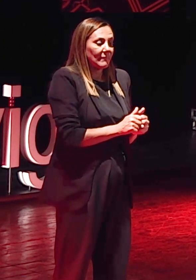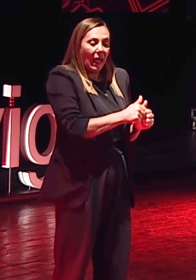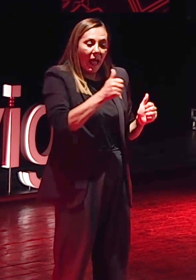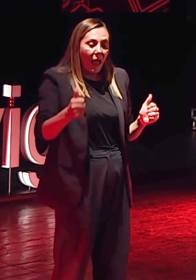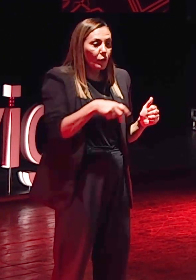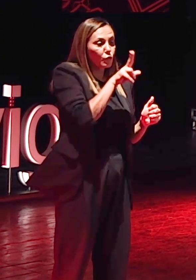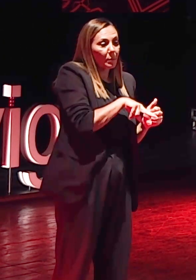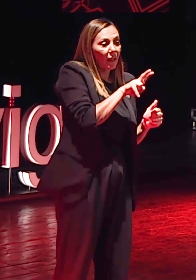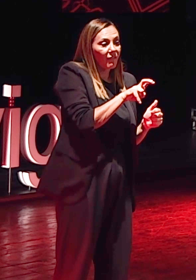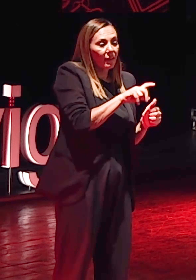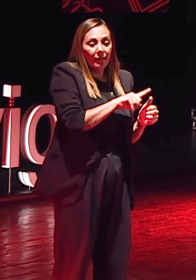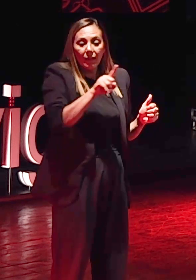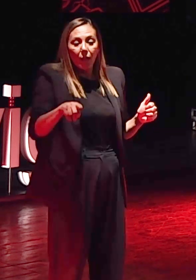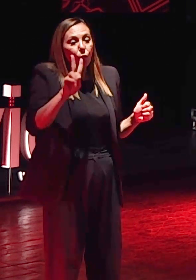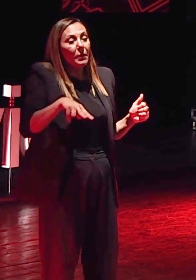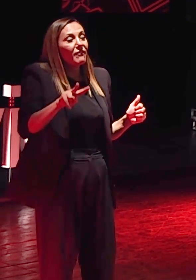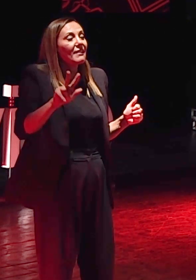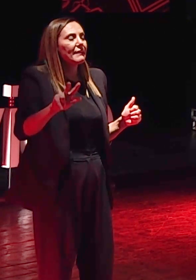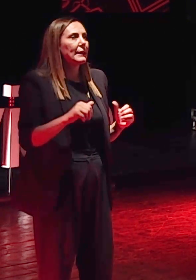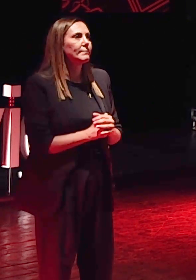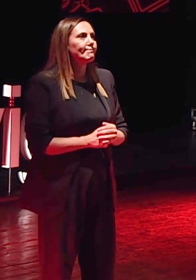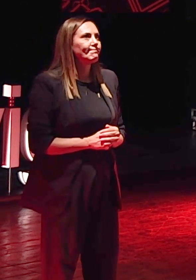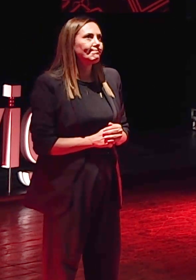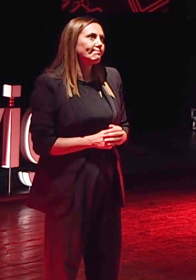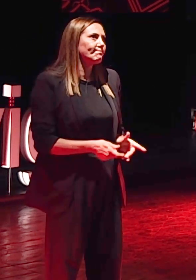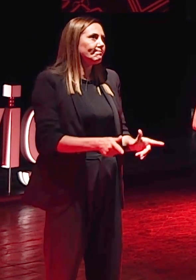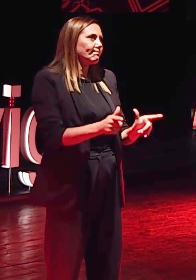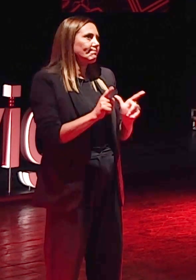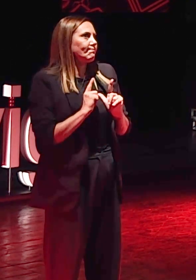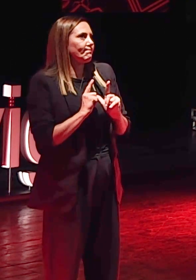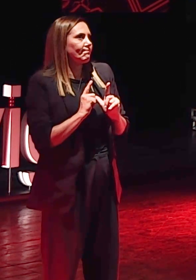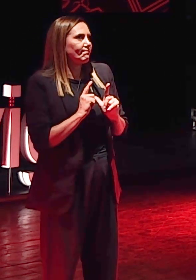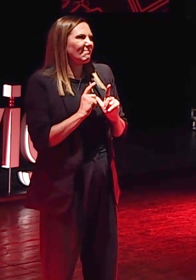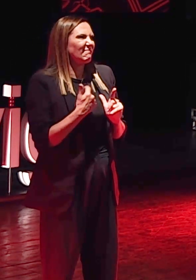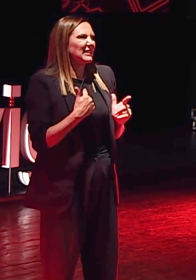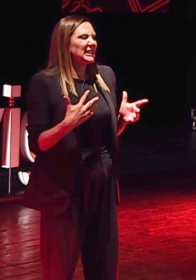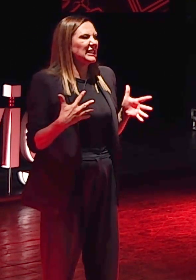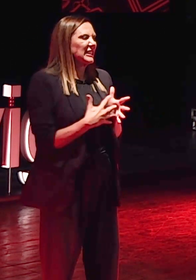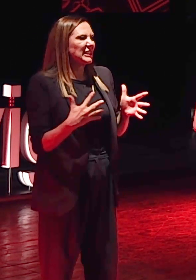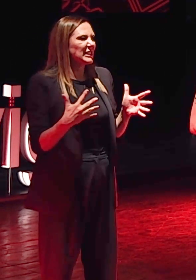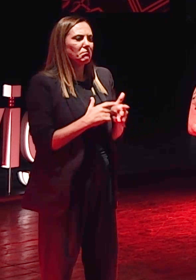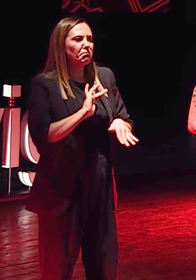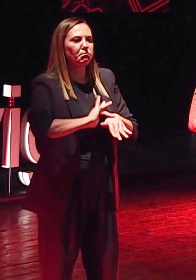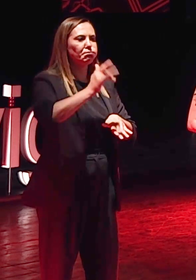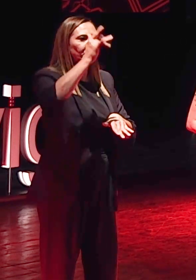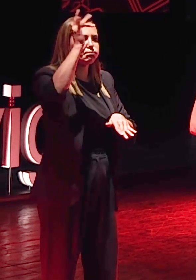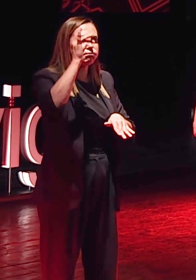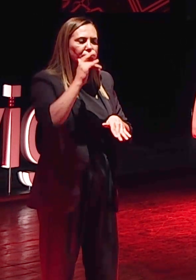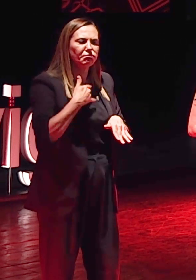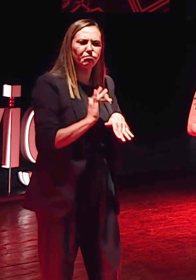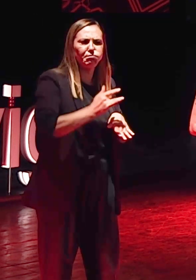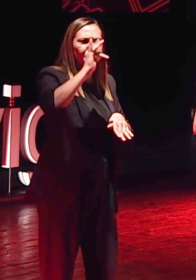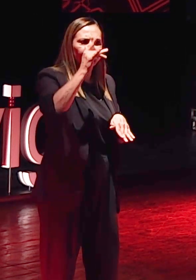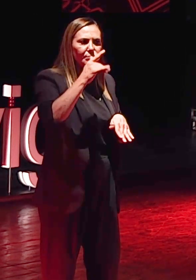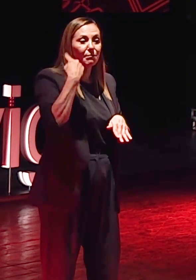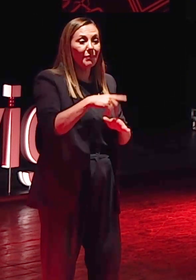2020-2023 ma quello che insomma mi ha fatto un po' po' infastidire diciamo mi D molto fastidio è